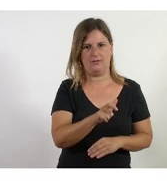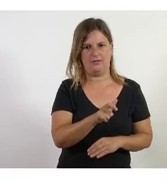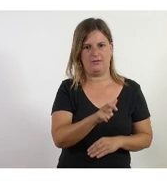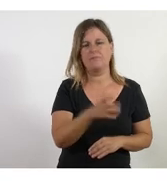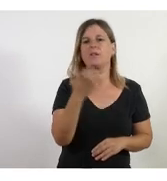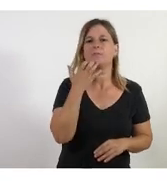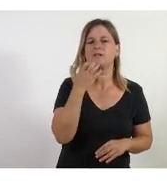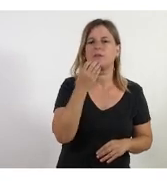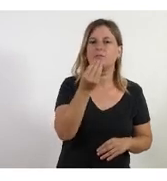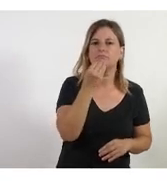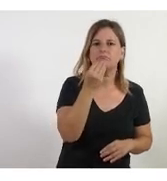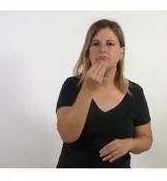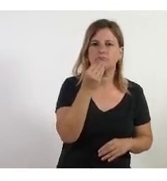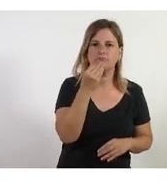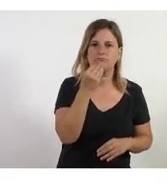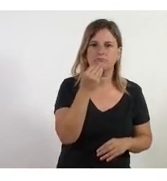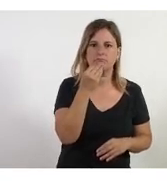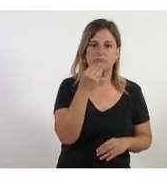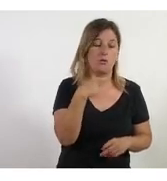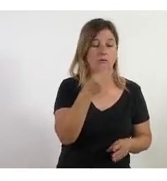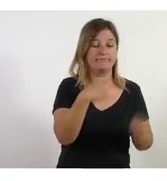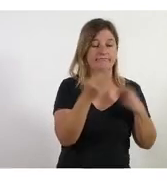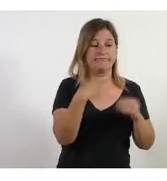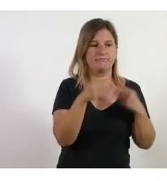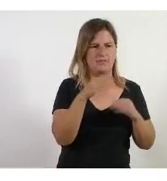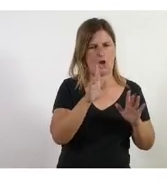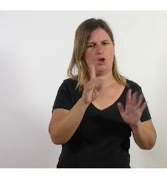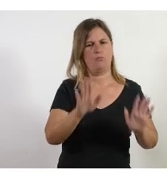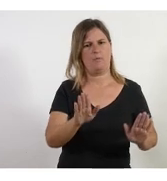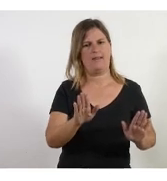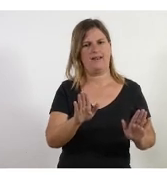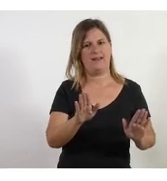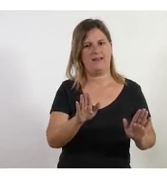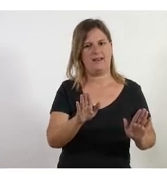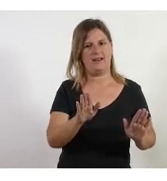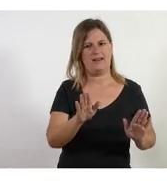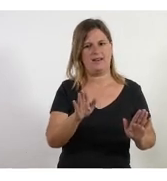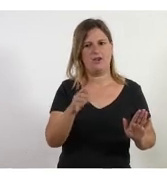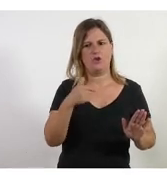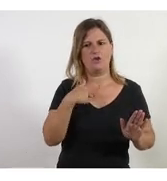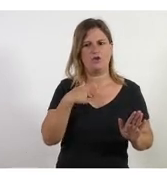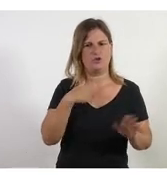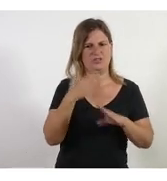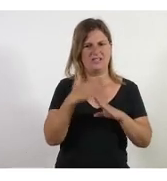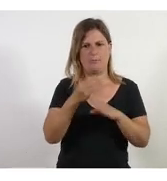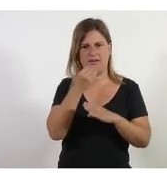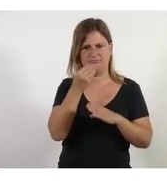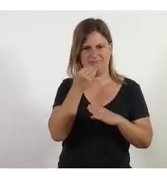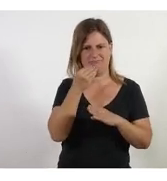dinar, et poses a menjar allà com... Bueno, menges. No, un moment. Bueno, us convido a fer aquest exercici. Jo faig cada àpat. Posa't